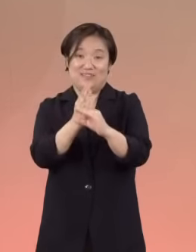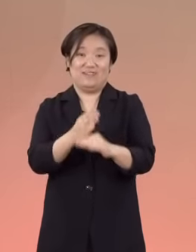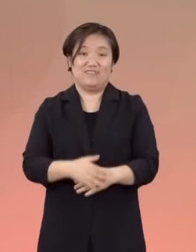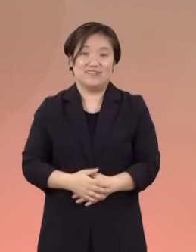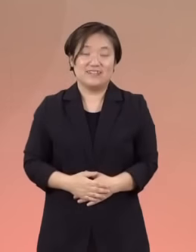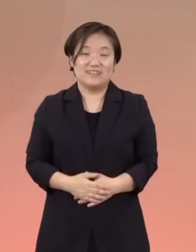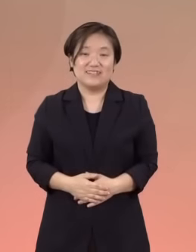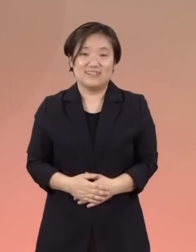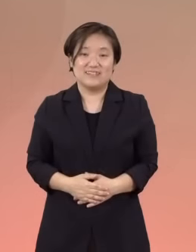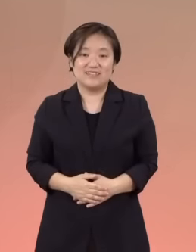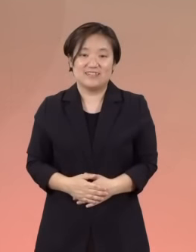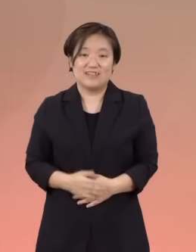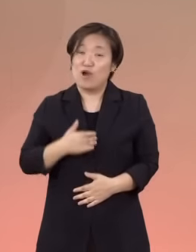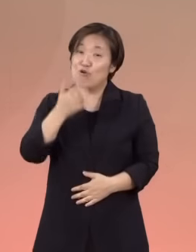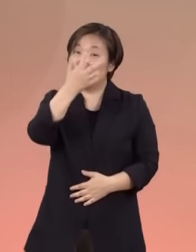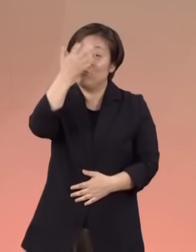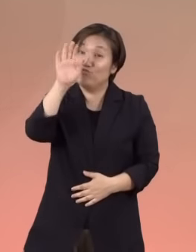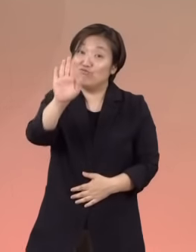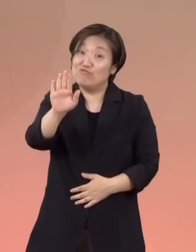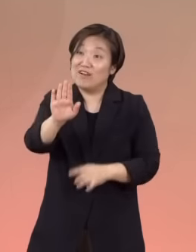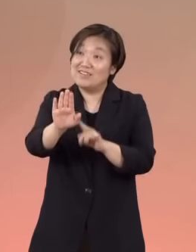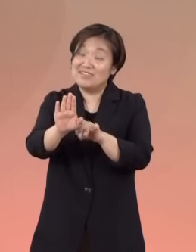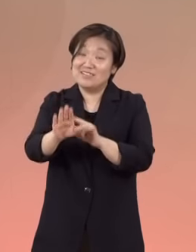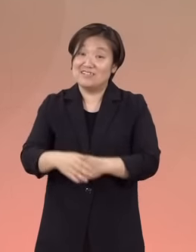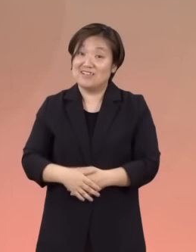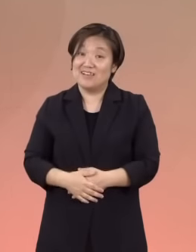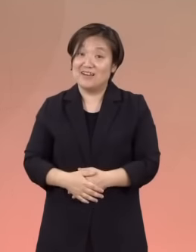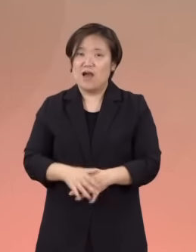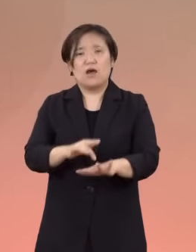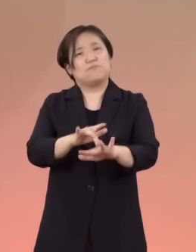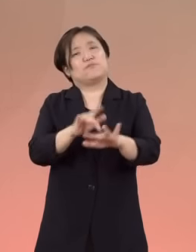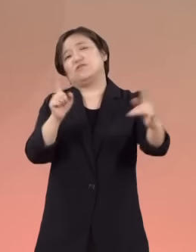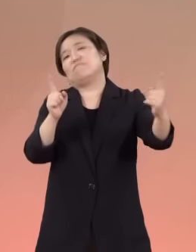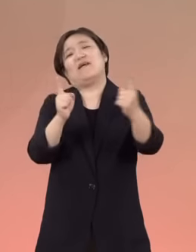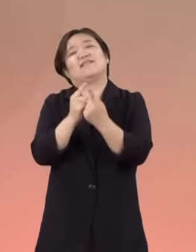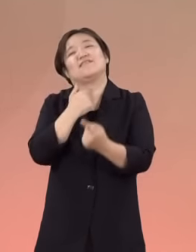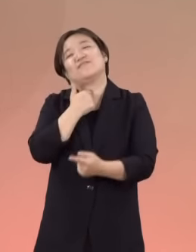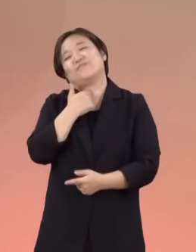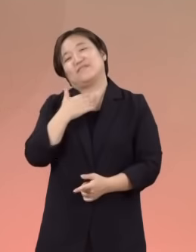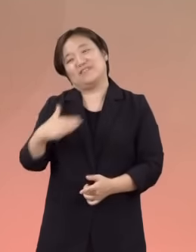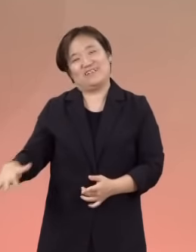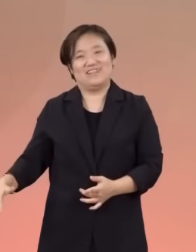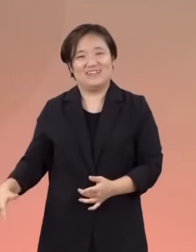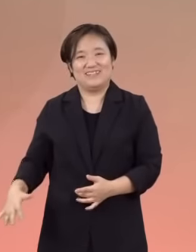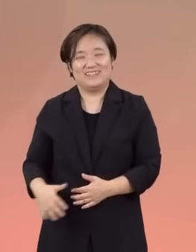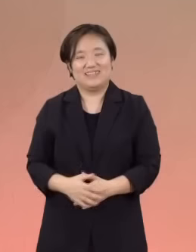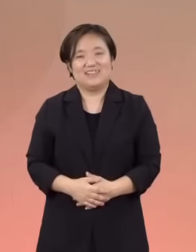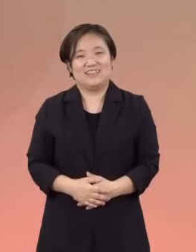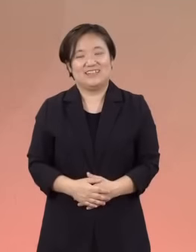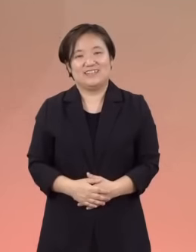그 꿈을 꾼 뒤로는 다시는 본 적이 없었습니다